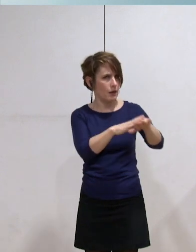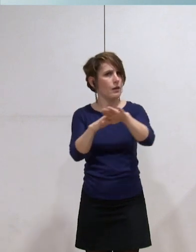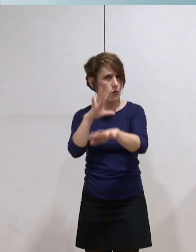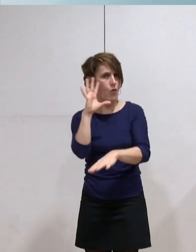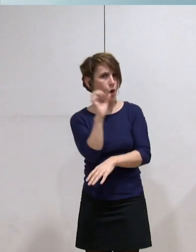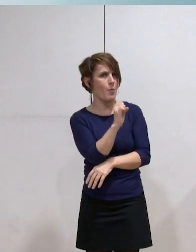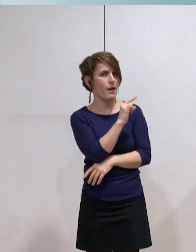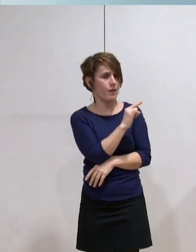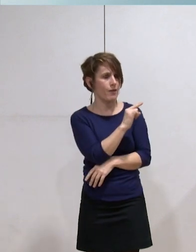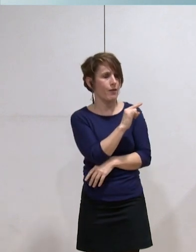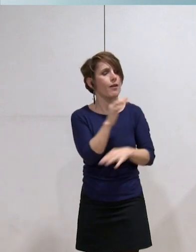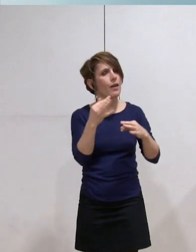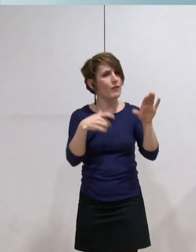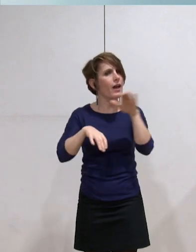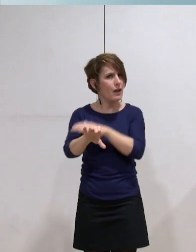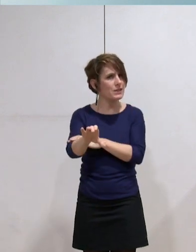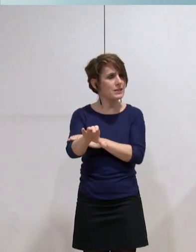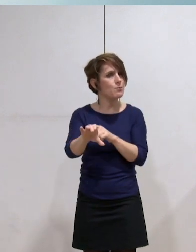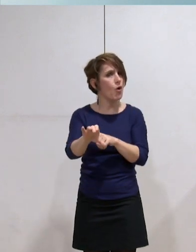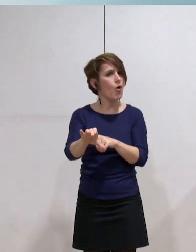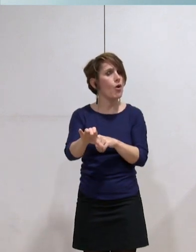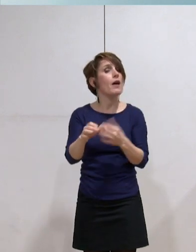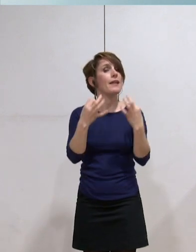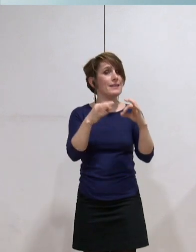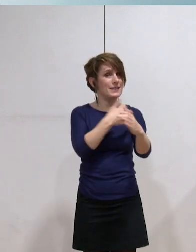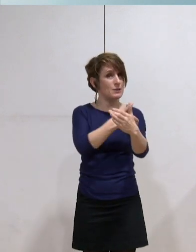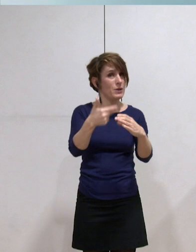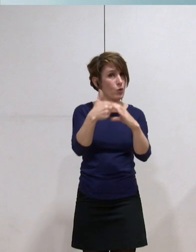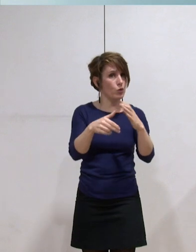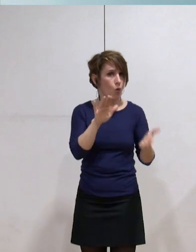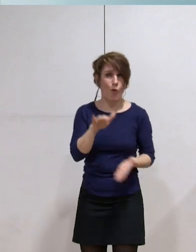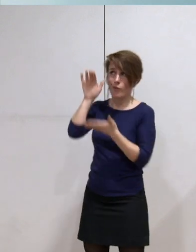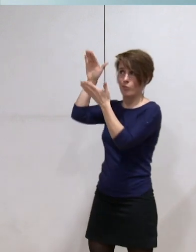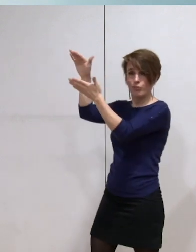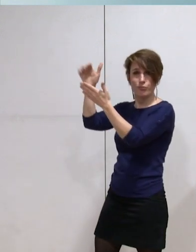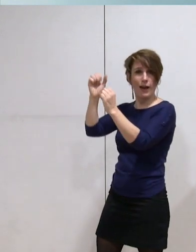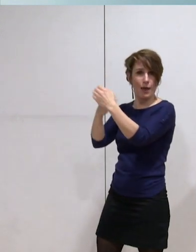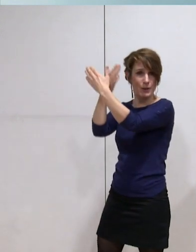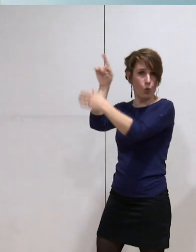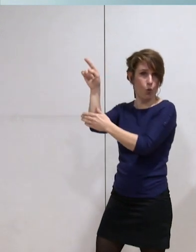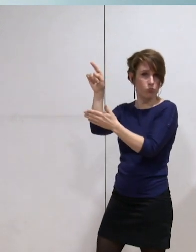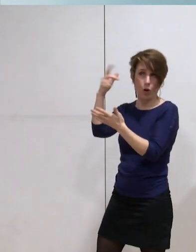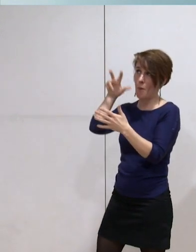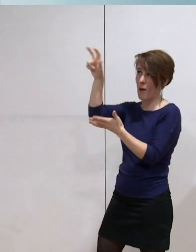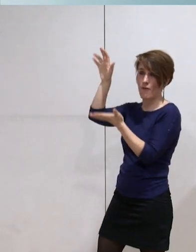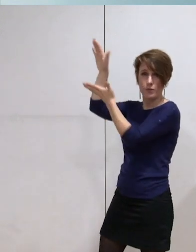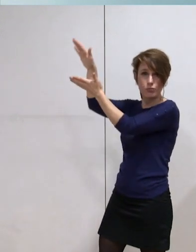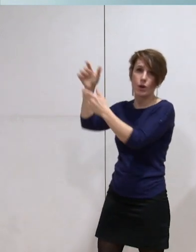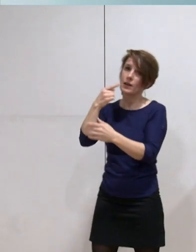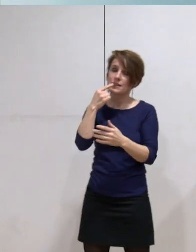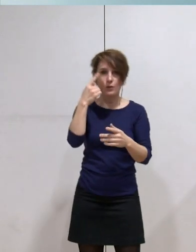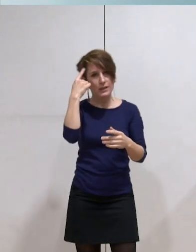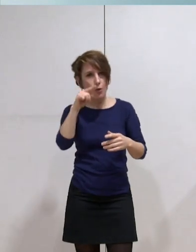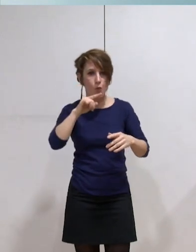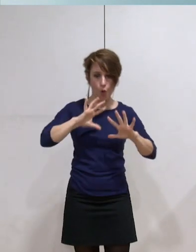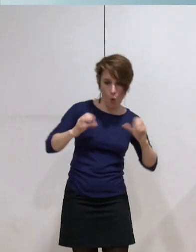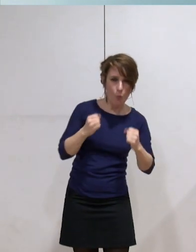qu'en matière d'investissement plus de 10 millions d'euros ont été transféré à la métropole permettant de dire qu'à périmètre constant nous avons